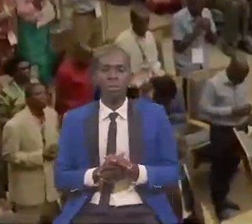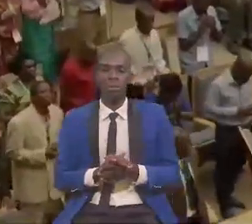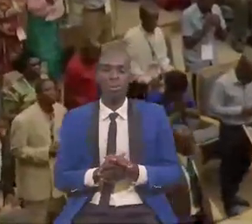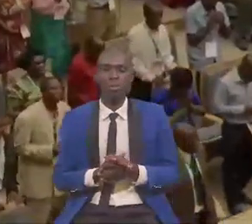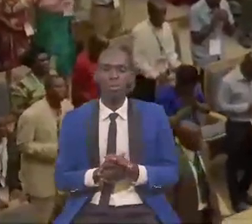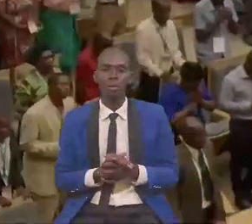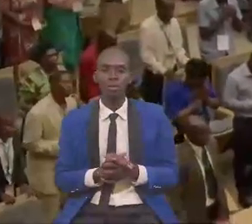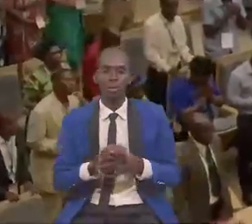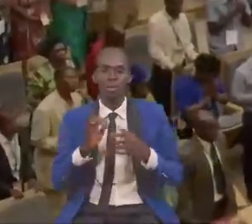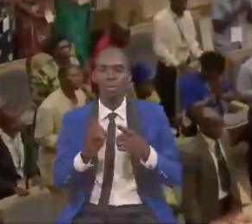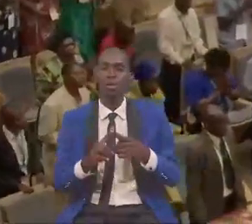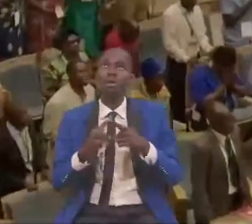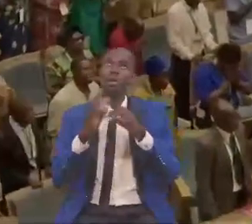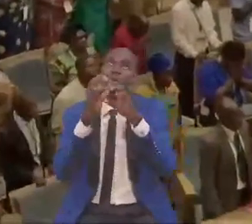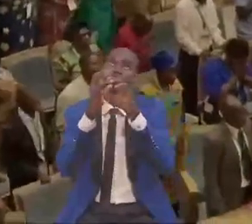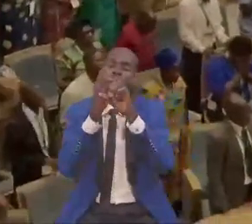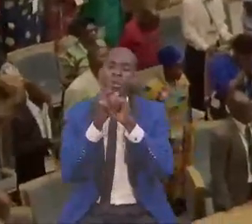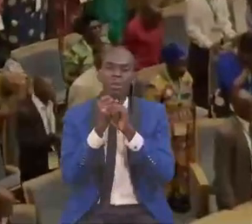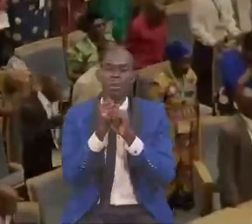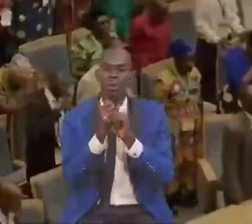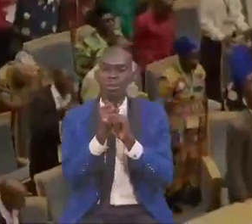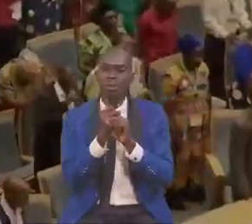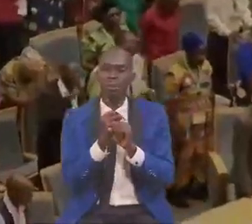pour réaliser,